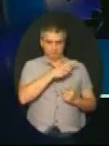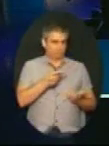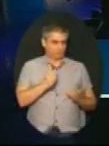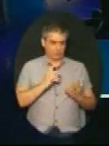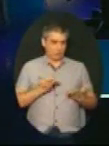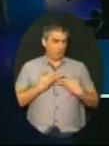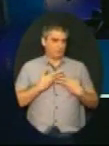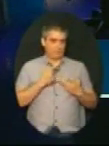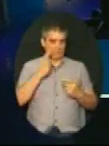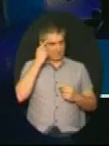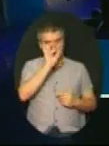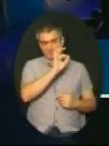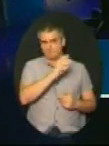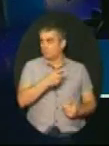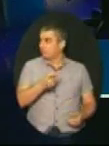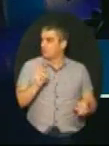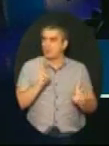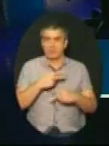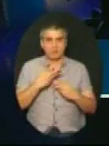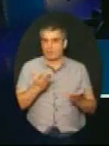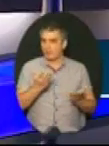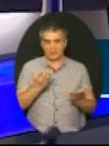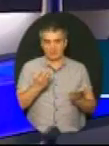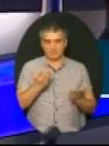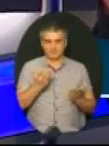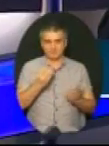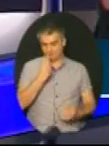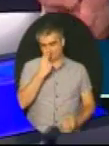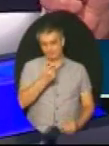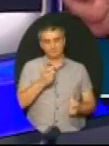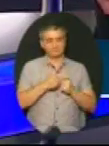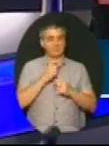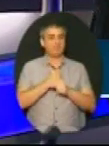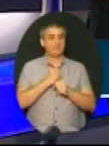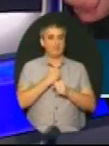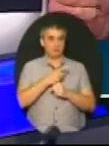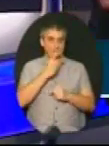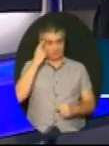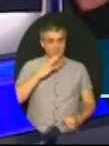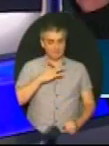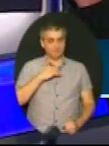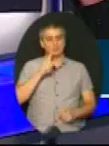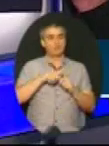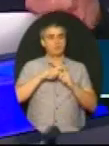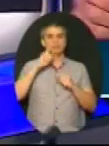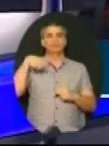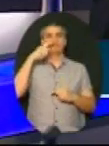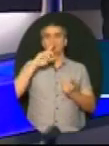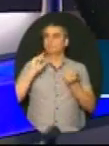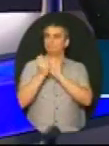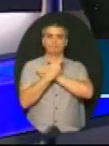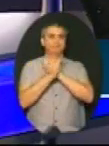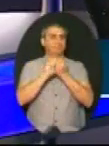גם לא מתקבל, הקו שלהם בעניין הזה, אתה לא יכול להיות, תראה, מפלגת העבודה להערכתי היא שבשבת. אוקיי, יש